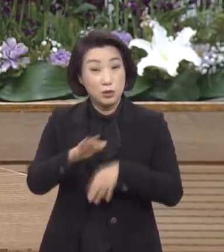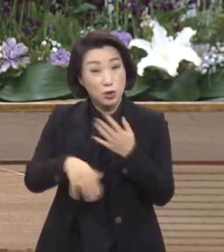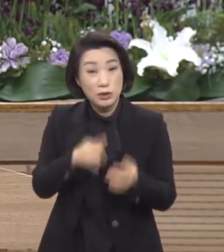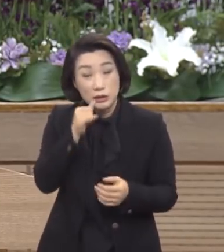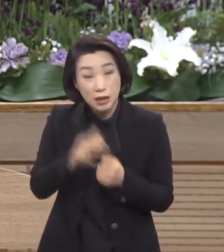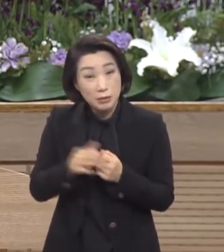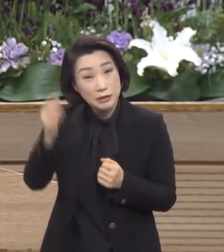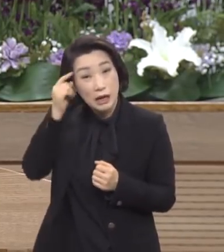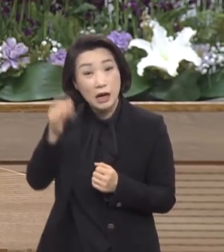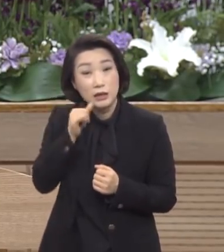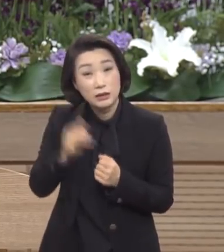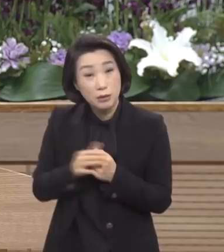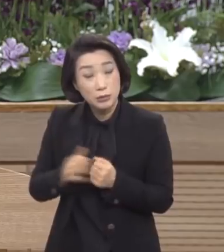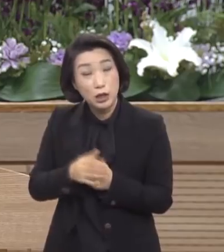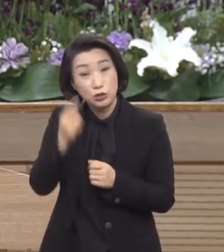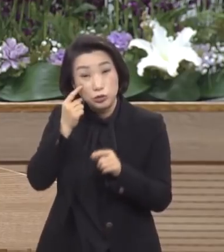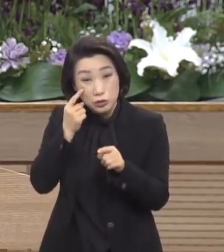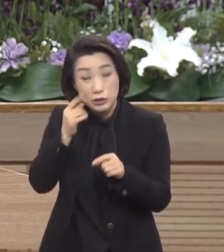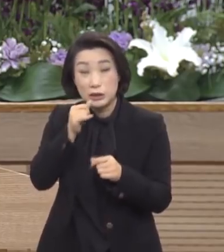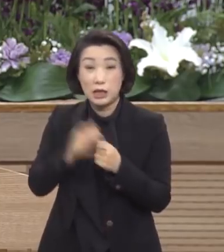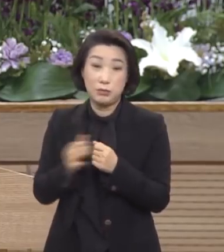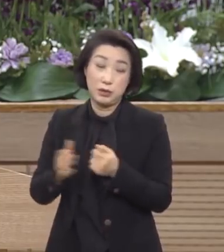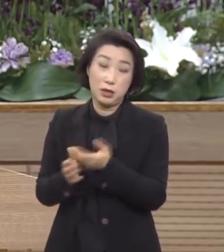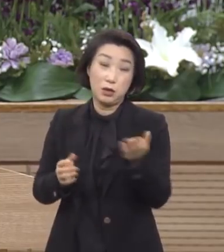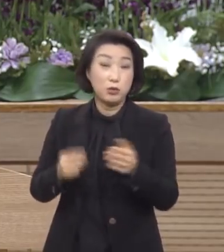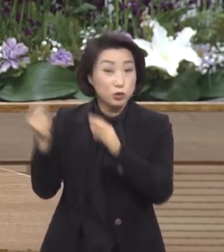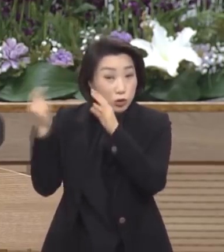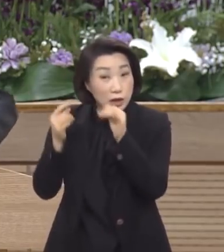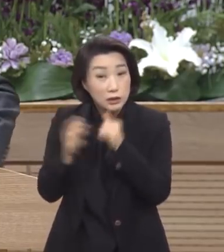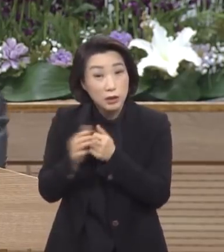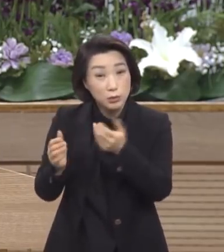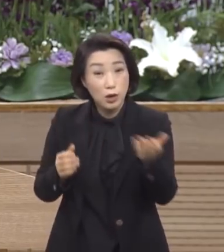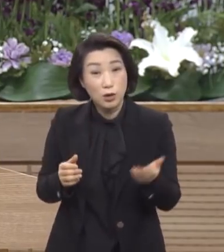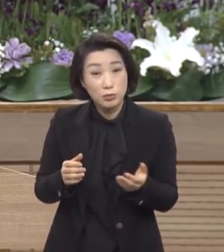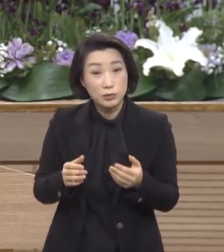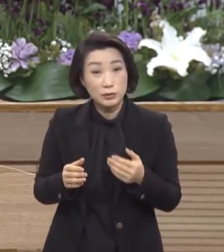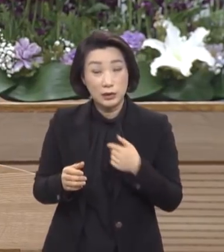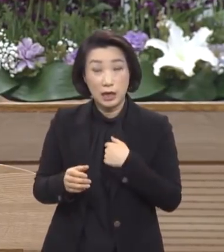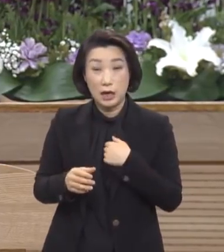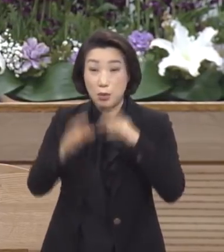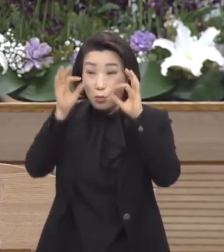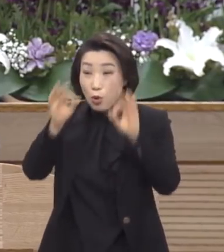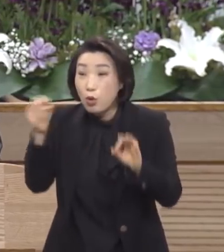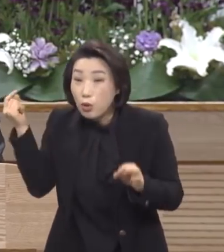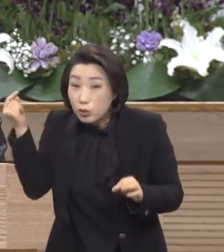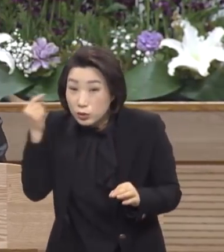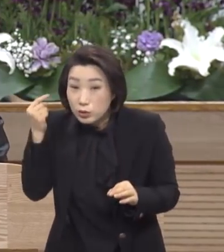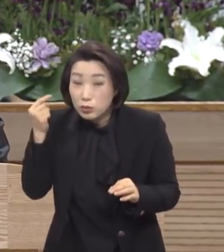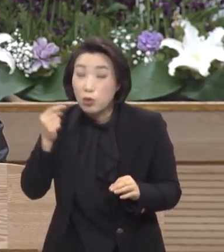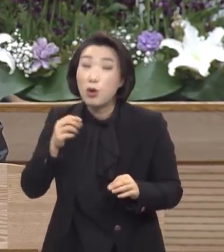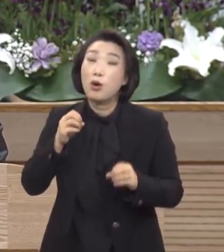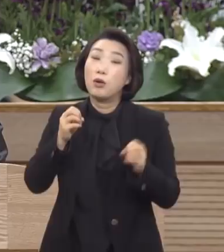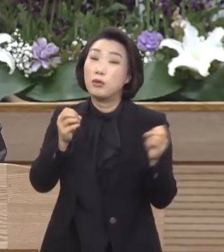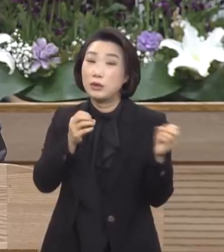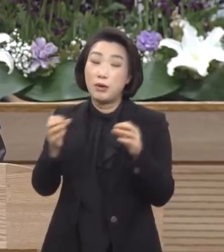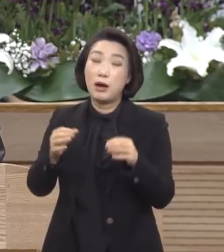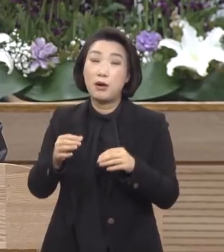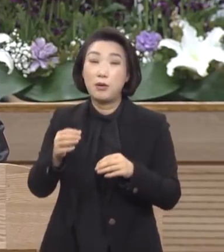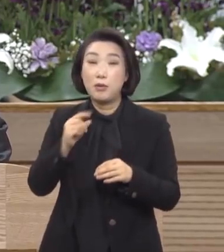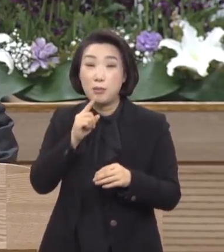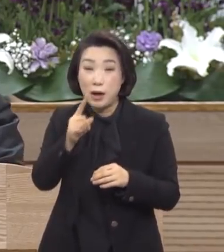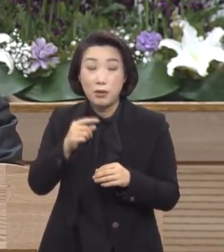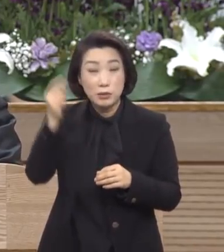있다고, 생각이 있다고, 눈이 있다고, 귀가 있다고, 내가 듣고 보고 말하고 생각하는